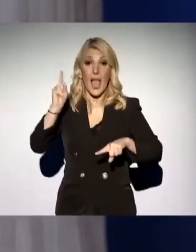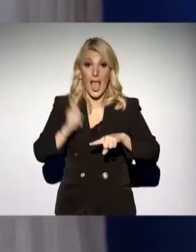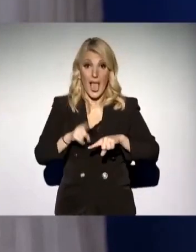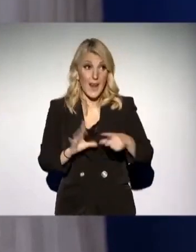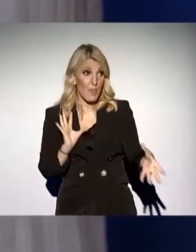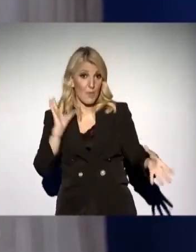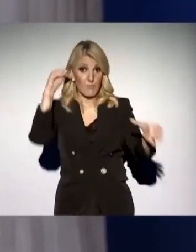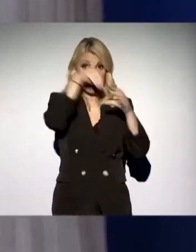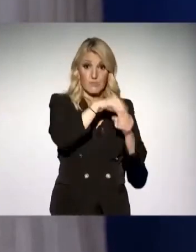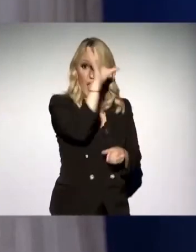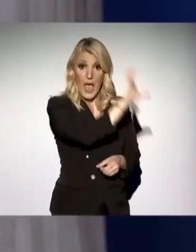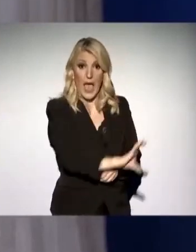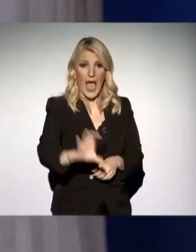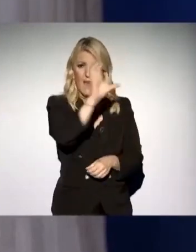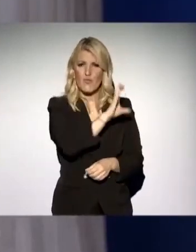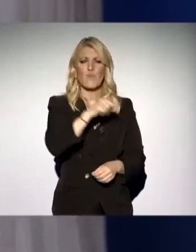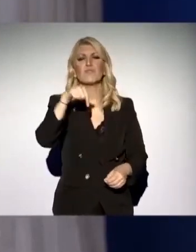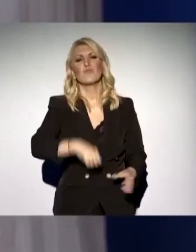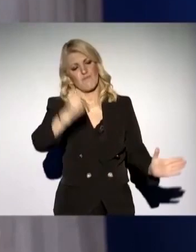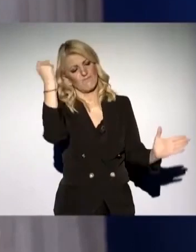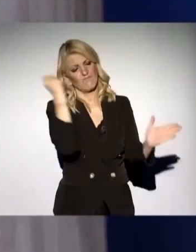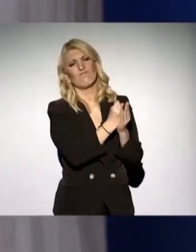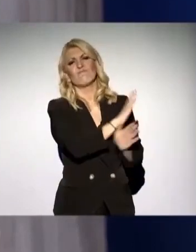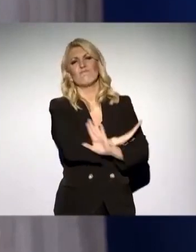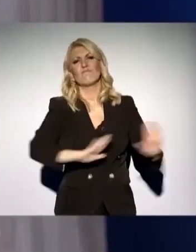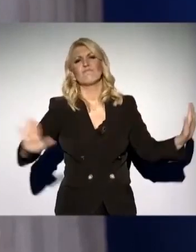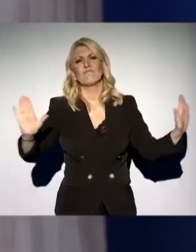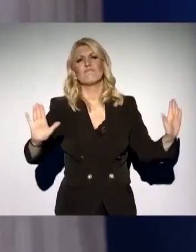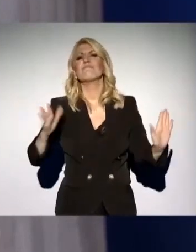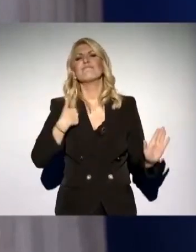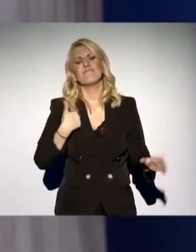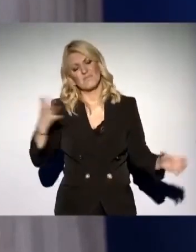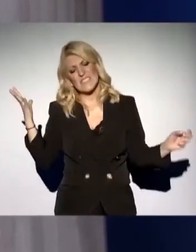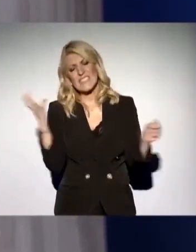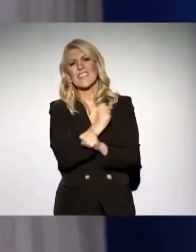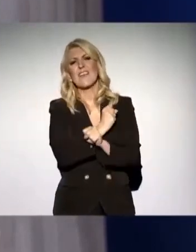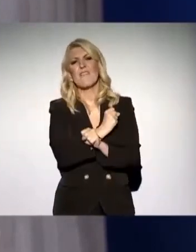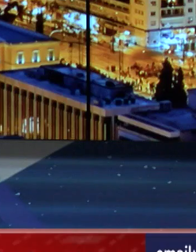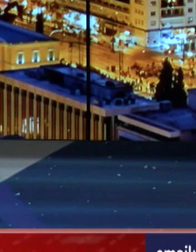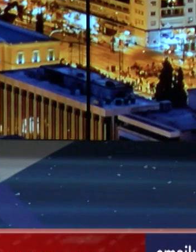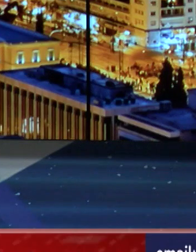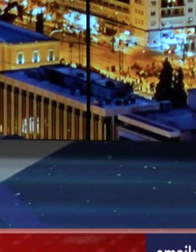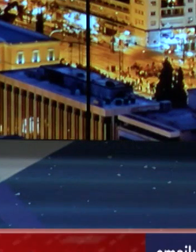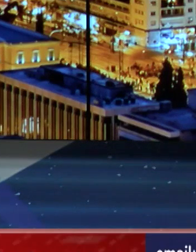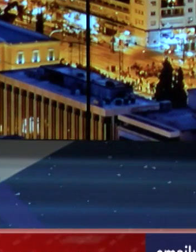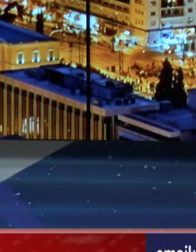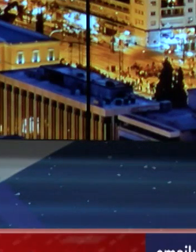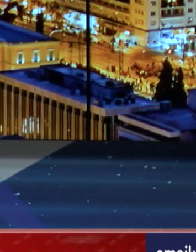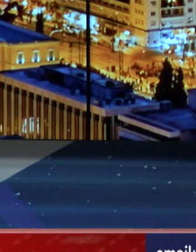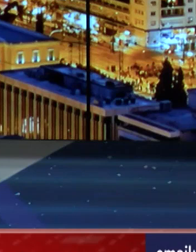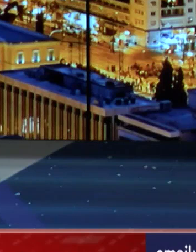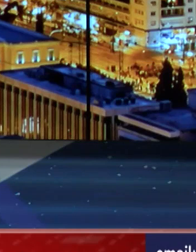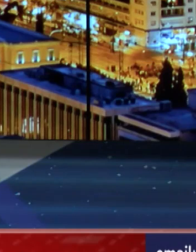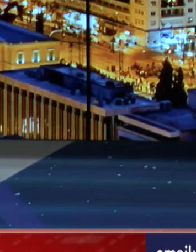δρόμος έχει καθιερωθεί ως ένα αναμφισβήτητο κεκτημένο της πολιτικής ζωής στη χώρα. Δεν θα σχολιάσω